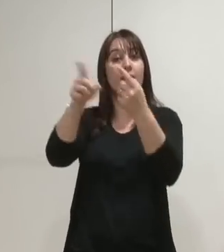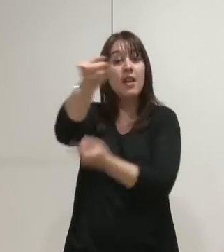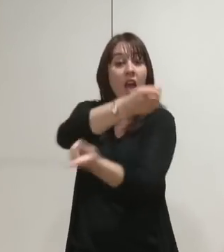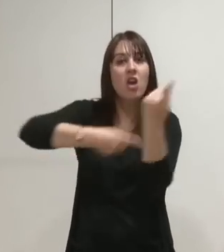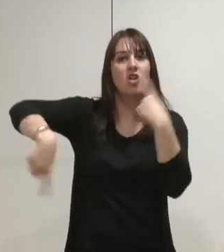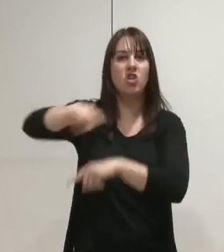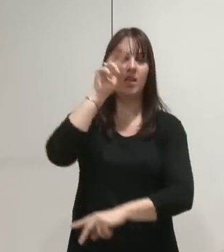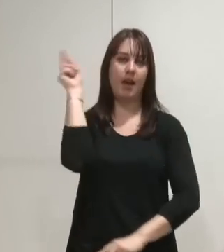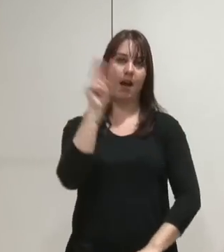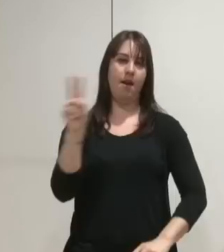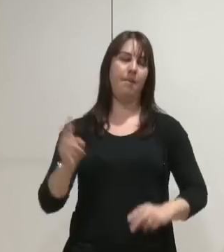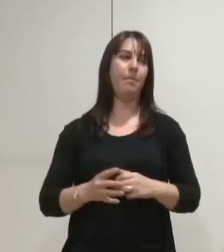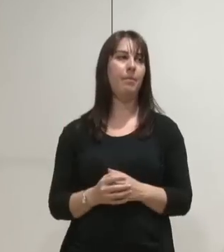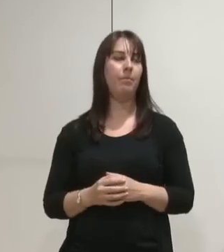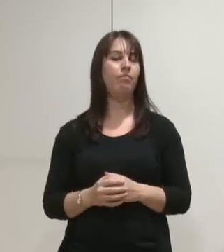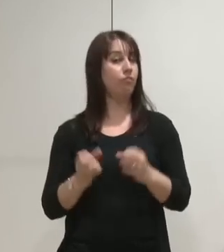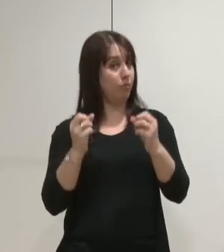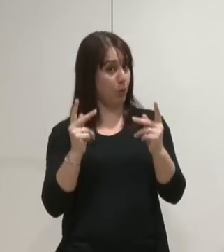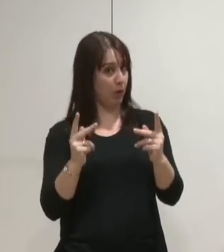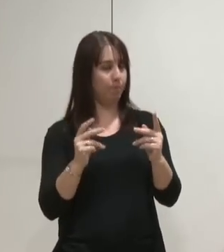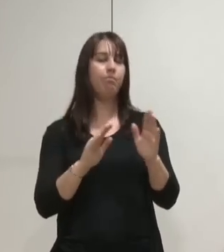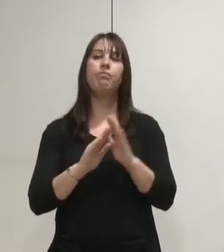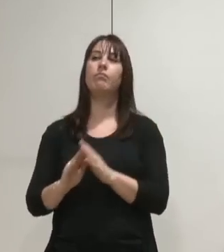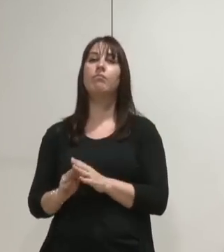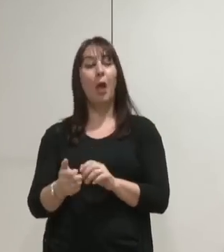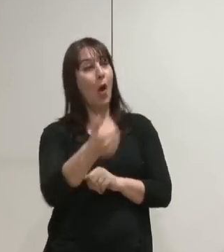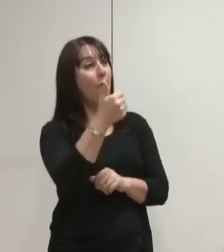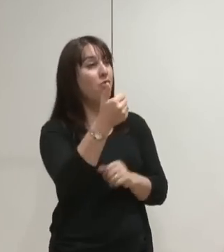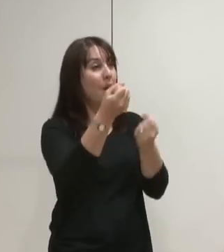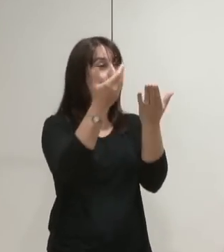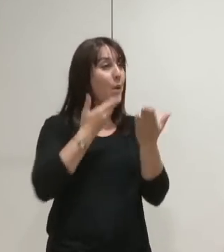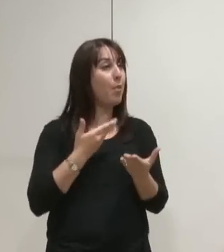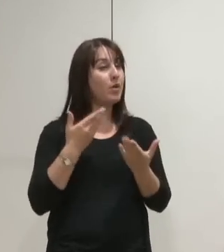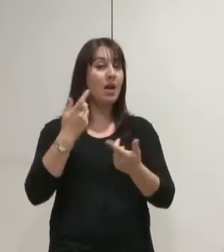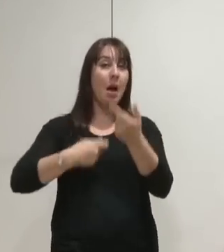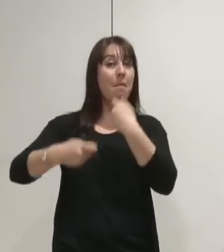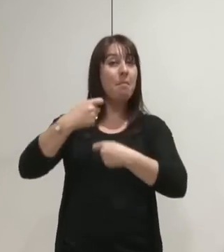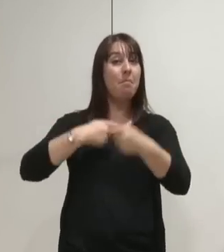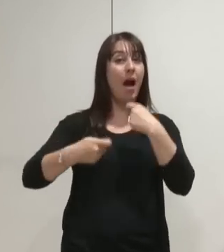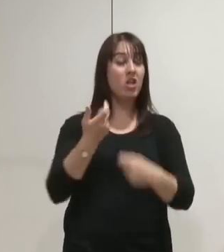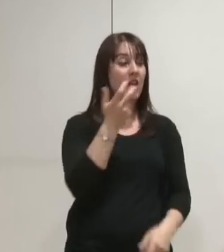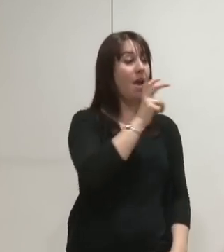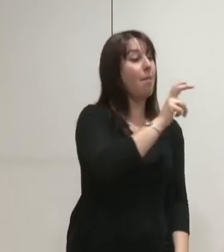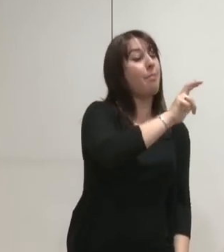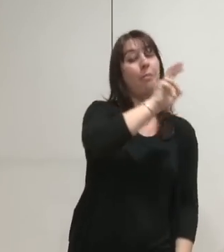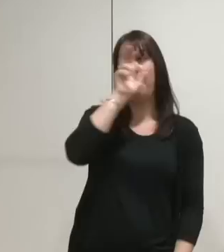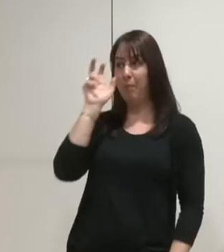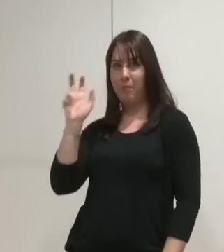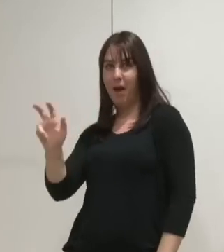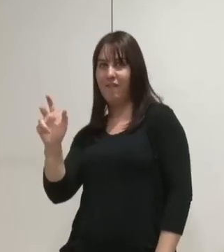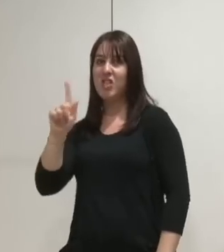général maintenant si comme vous le suggérez le marché devait être attribué au groupement auquel